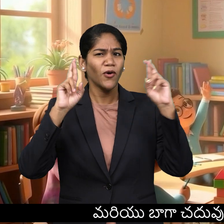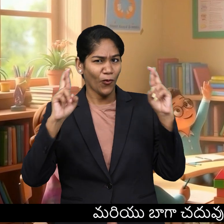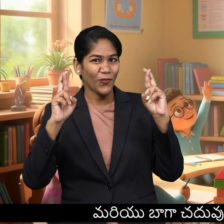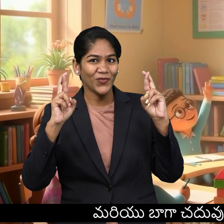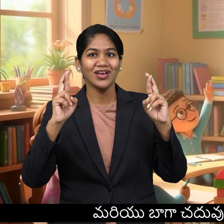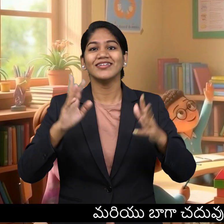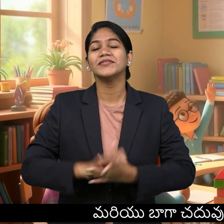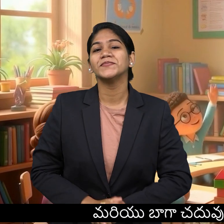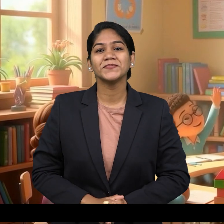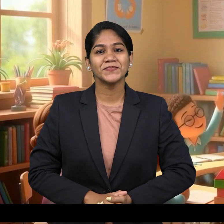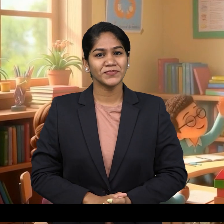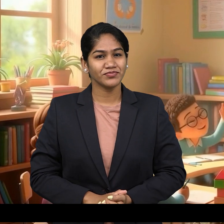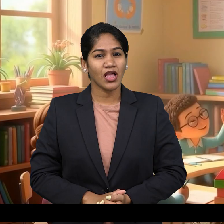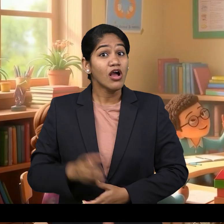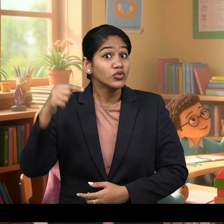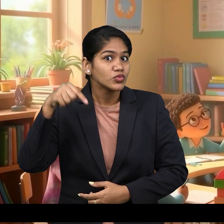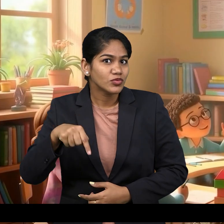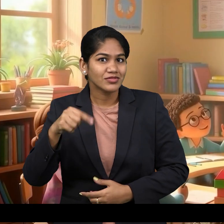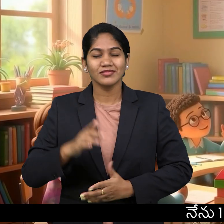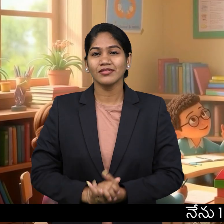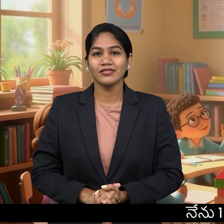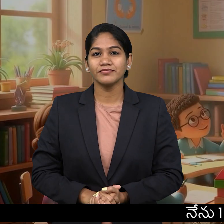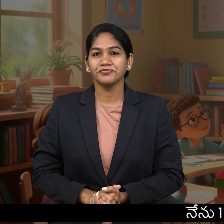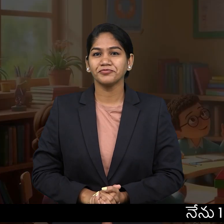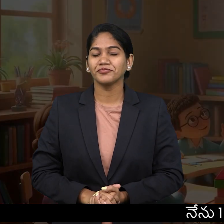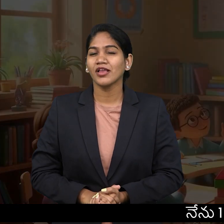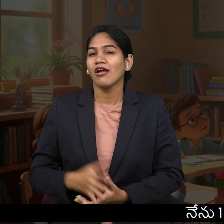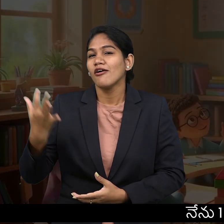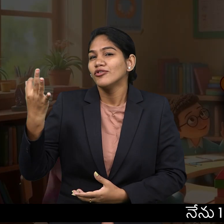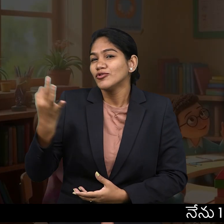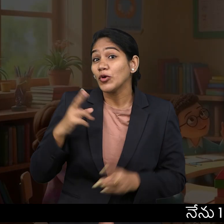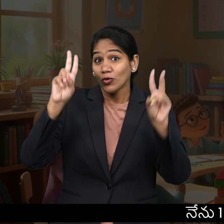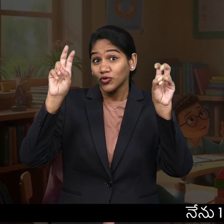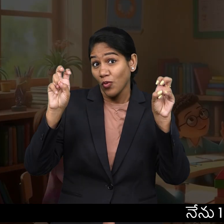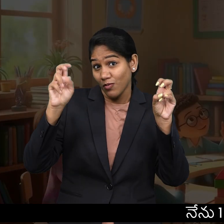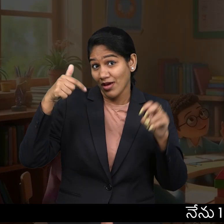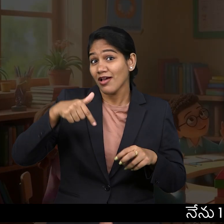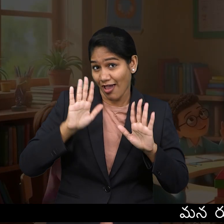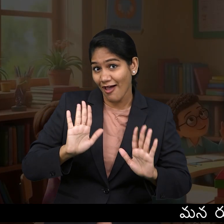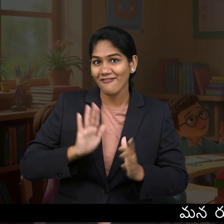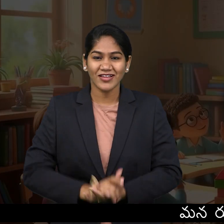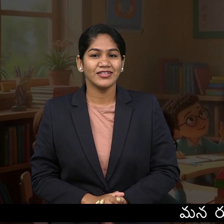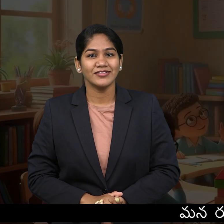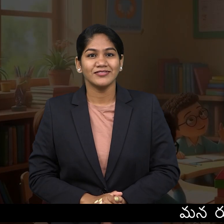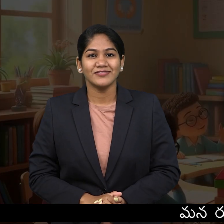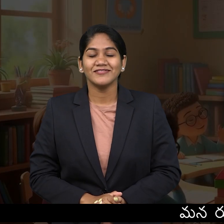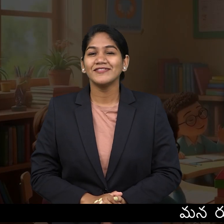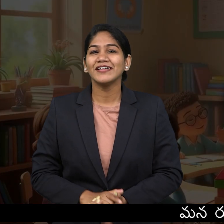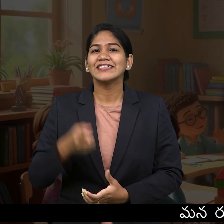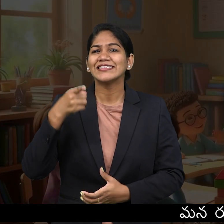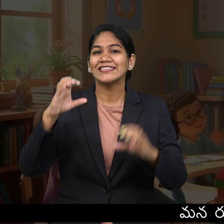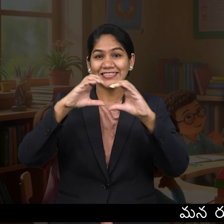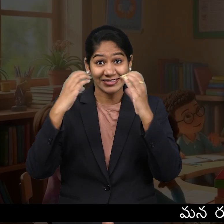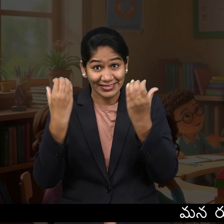ఆశిస్తున్నాను. ఈరోజు నేను 1వ తరగతి ఈవీఎస్లోని మన రుచికరమైన ఆహారం